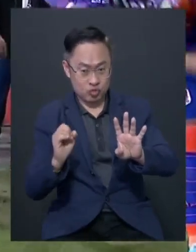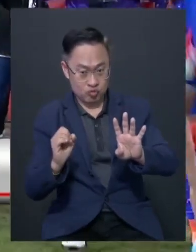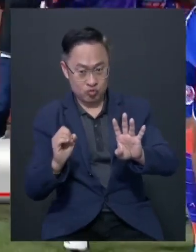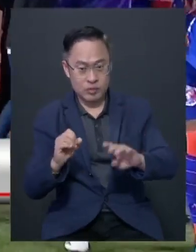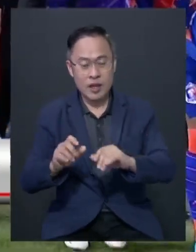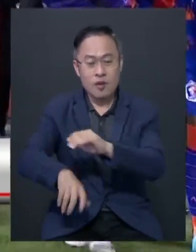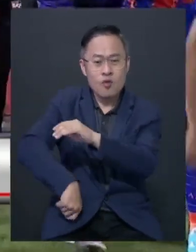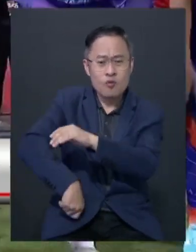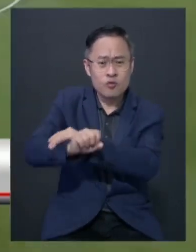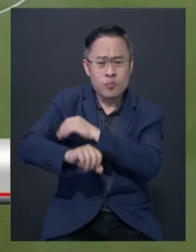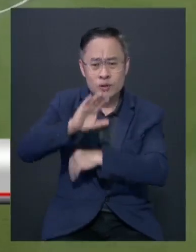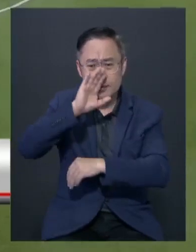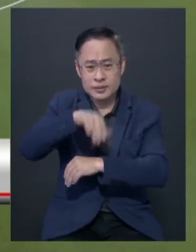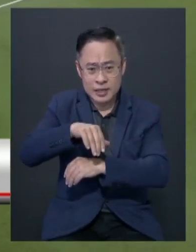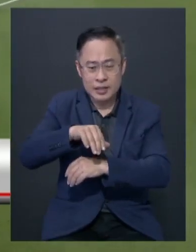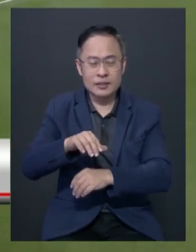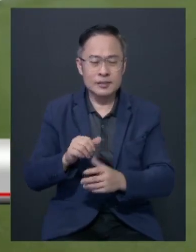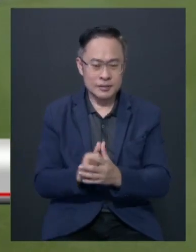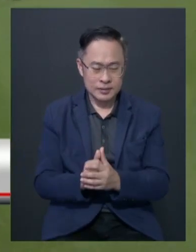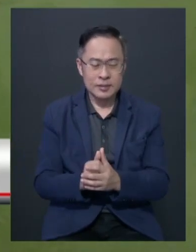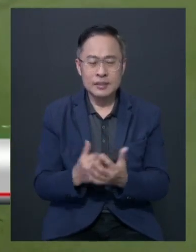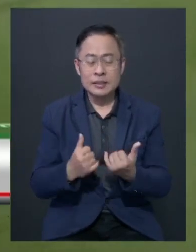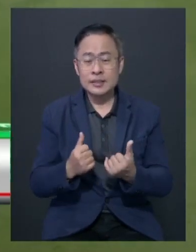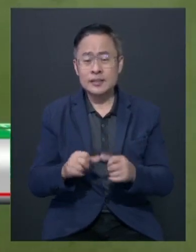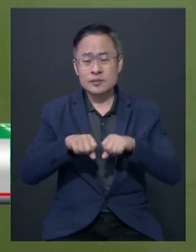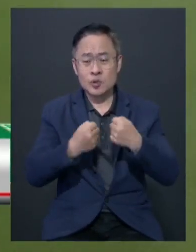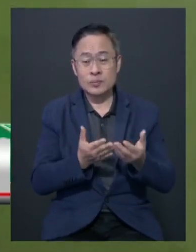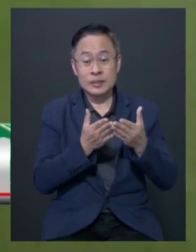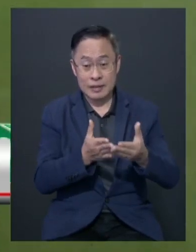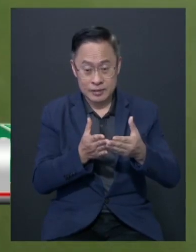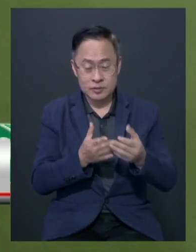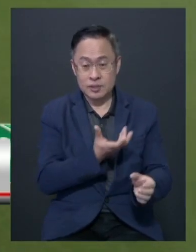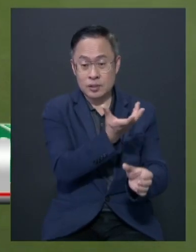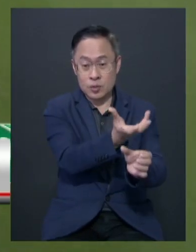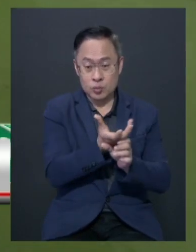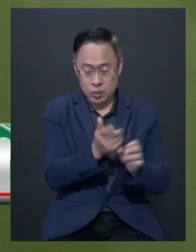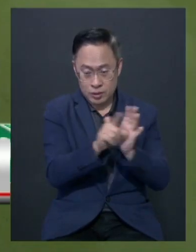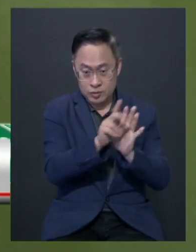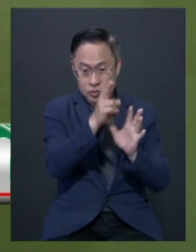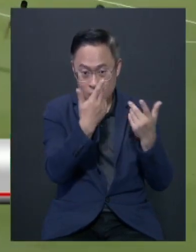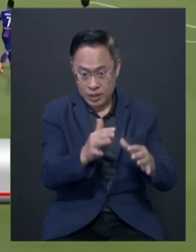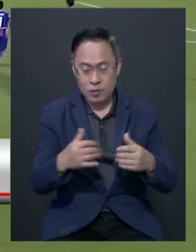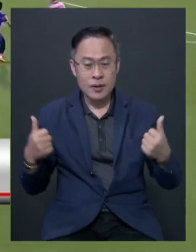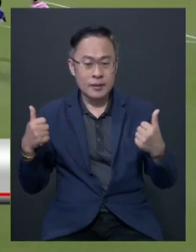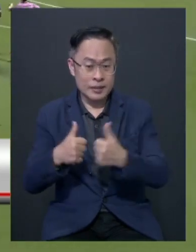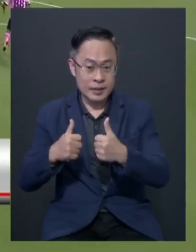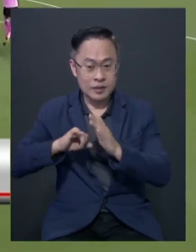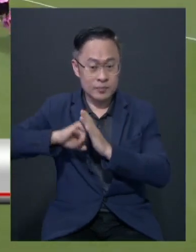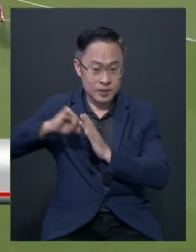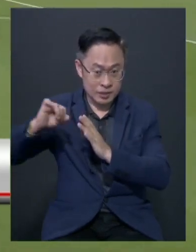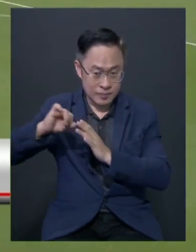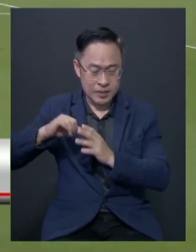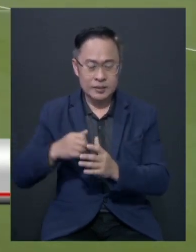16ทีมสุดท้ายที่แพสสเตเดียมครับสิงห์เจ้าท่าการท่าเรือ FC อดีตแชมป์รายการนี้2สมัยเจอกับเชียงใหม่ยูไนเต็ดจากไทยลีก2